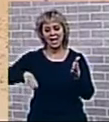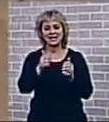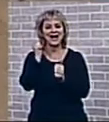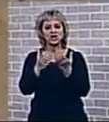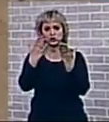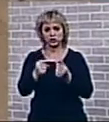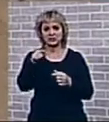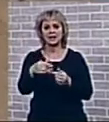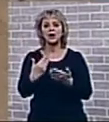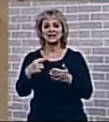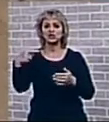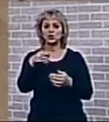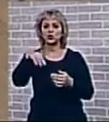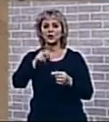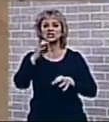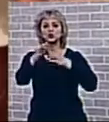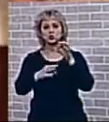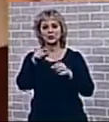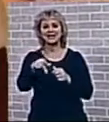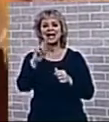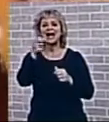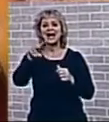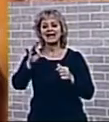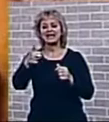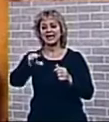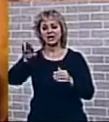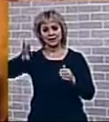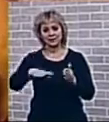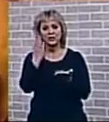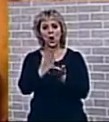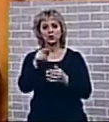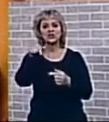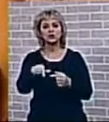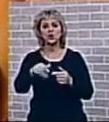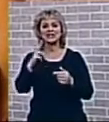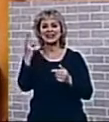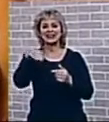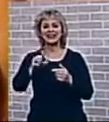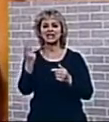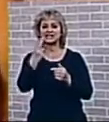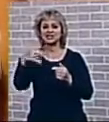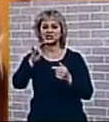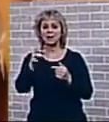каждый день. Около 1000 тонн в сутки. Карьер находится тоже в Тацинском районе.